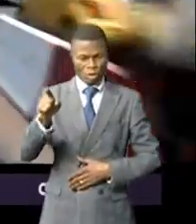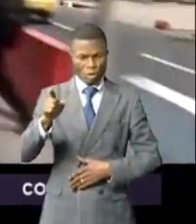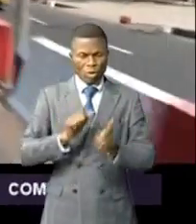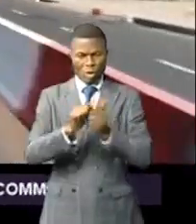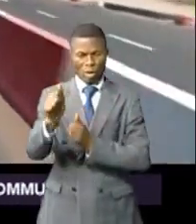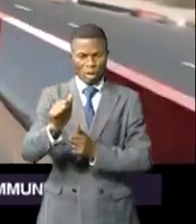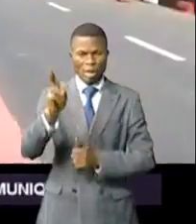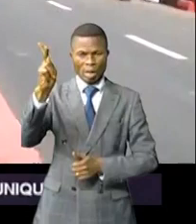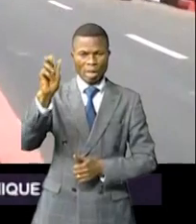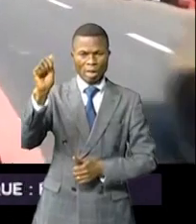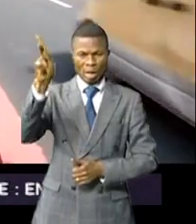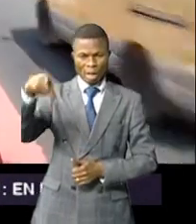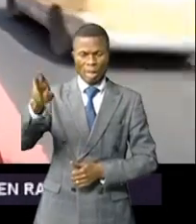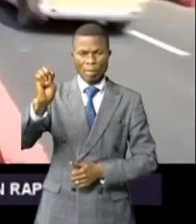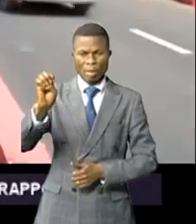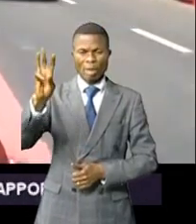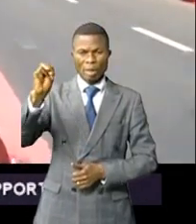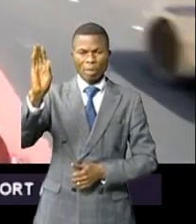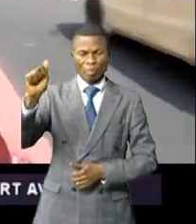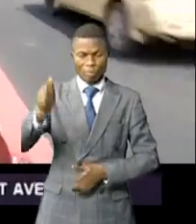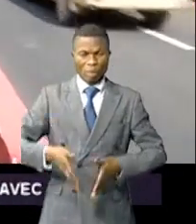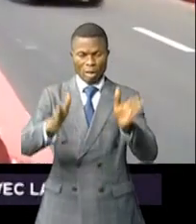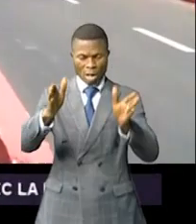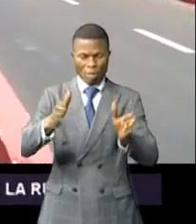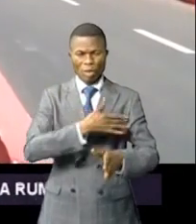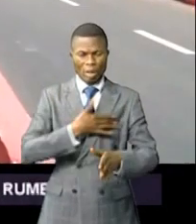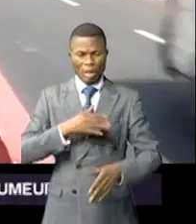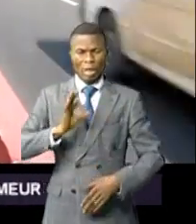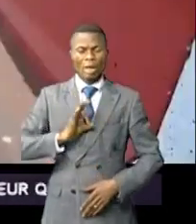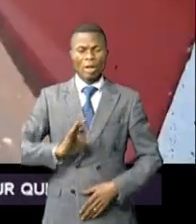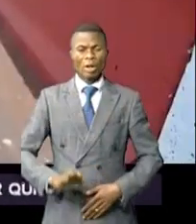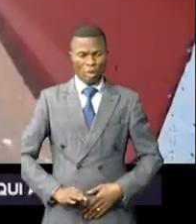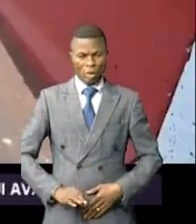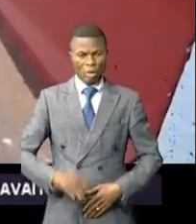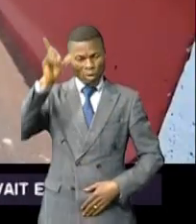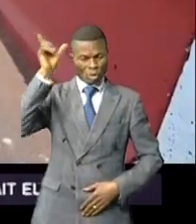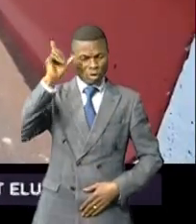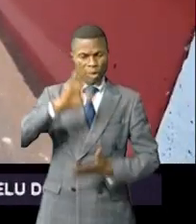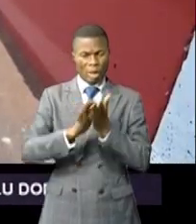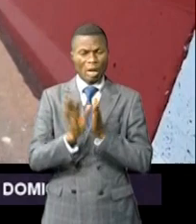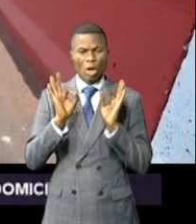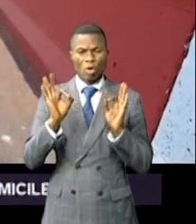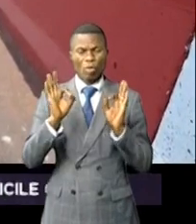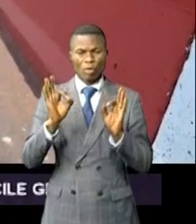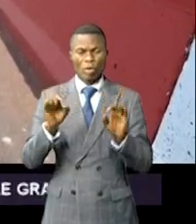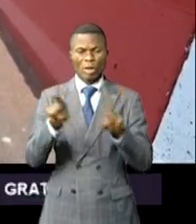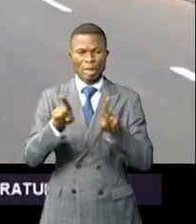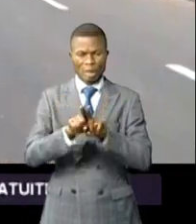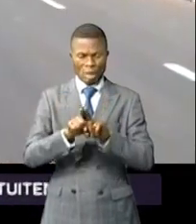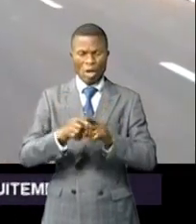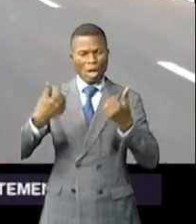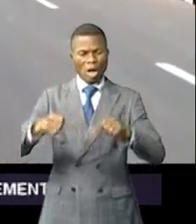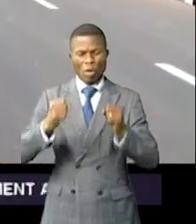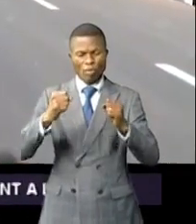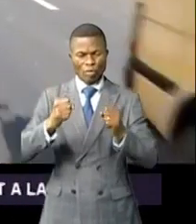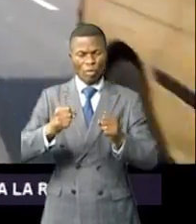commune de Kampemba, le désormais boulevard Félix-Antoine Tshisekedi Tshilombo de Lubumbashi a été rénové aux standards pouvant résister aux